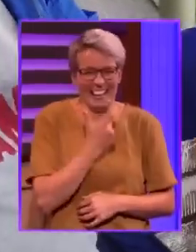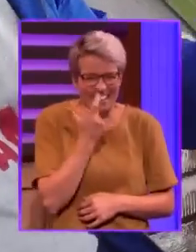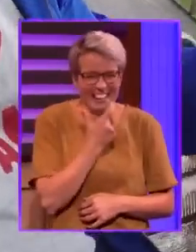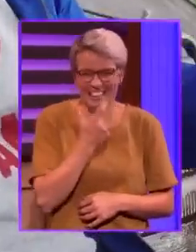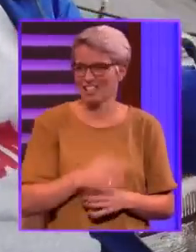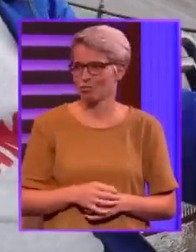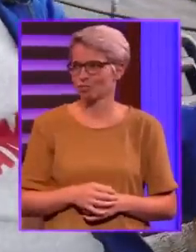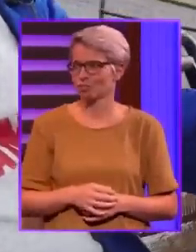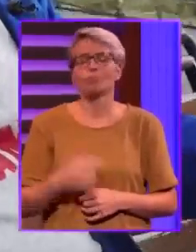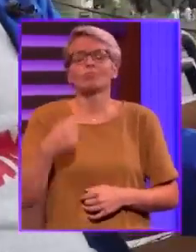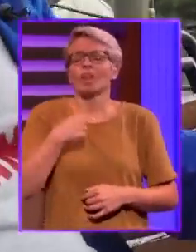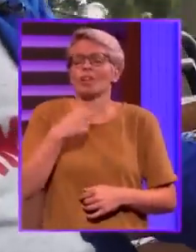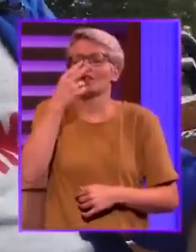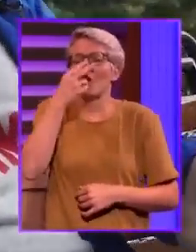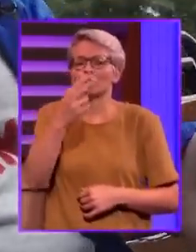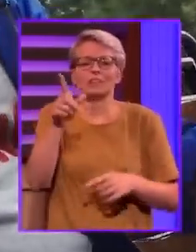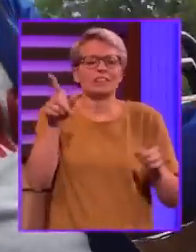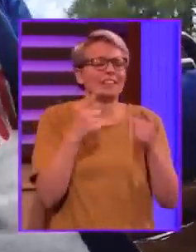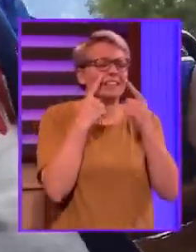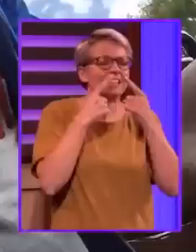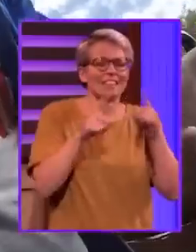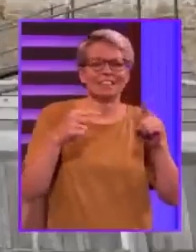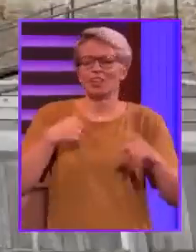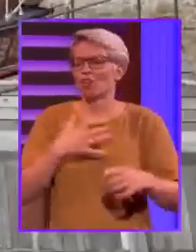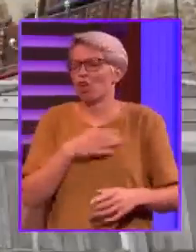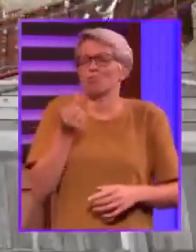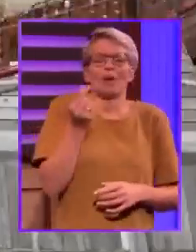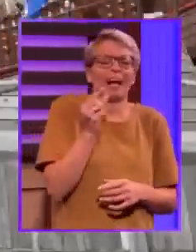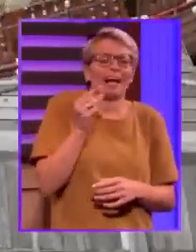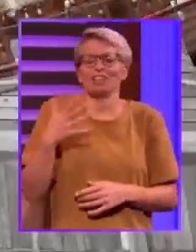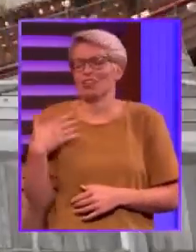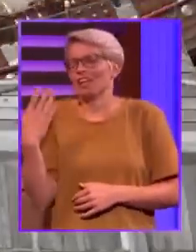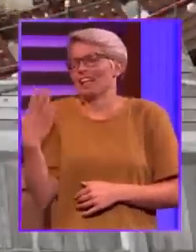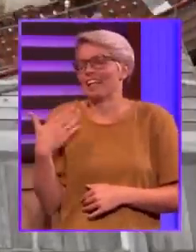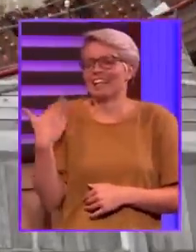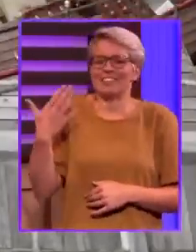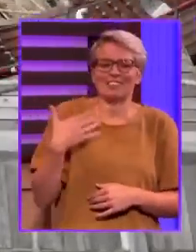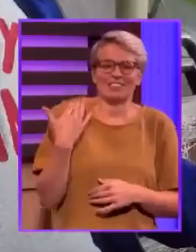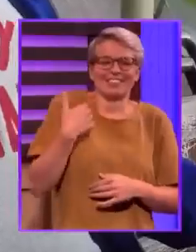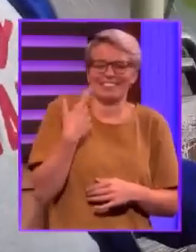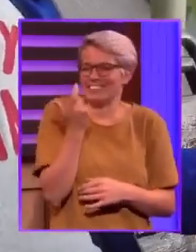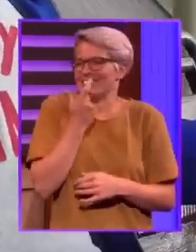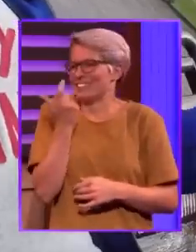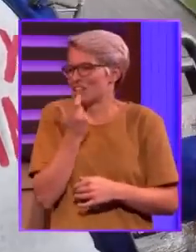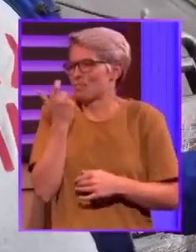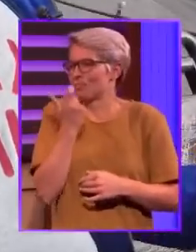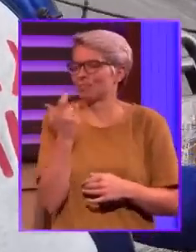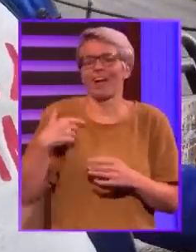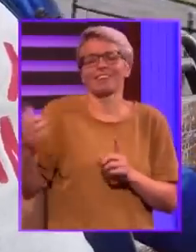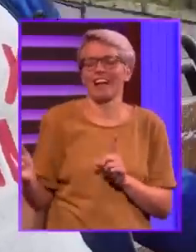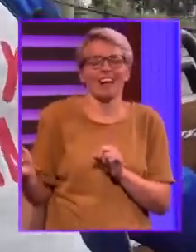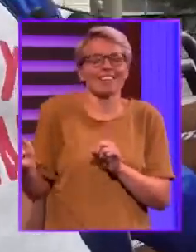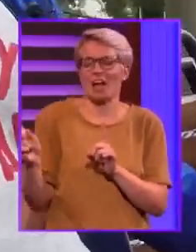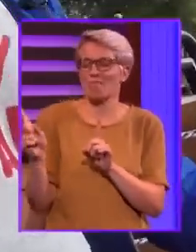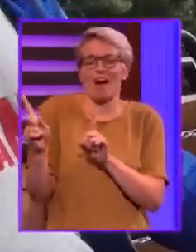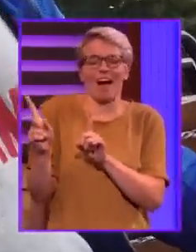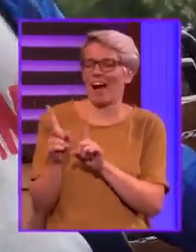Als ik je zie, dan ben ik een beetje verliefd. Druk je dicht tegen me